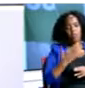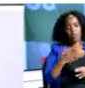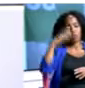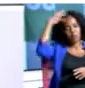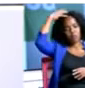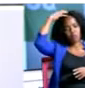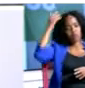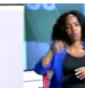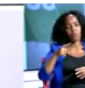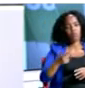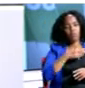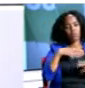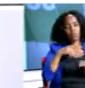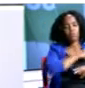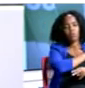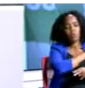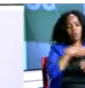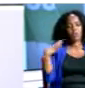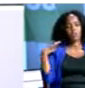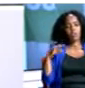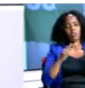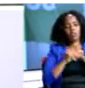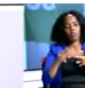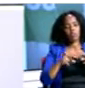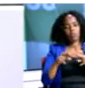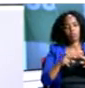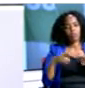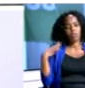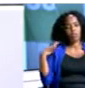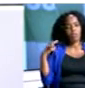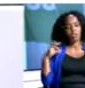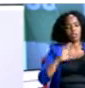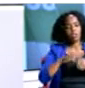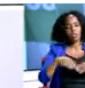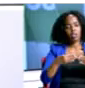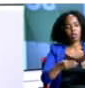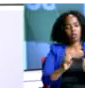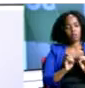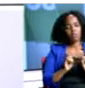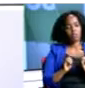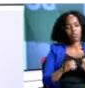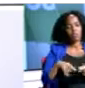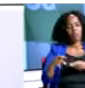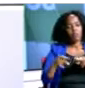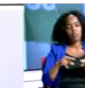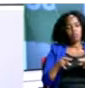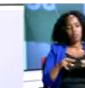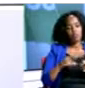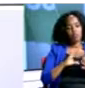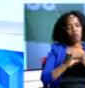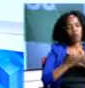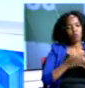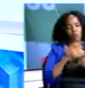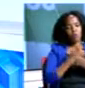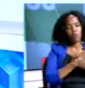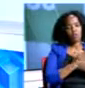mootummaanis ogeessonni fayyaas seektarri hunduu seektara fayyaatiif qofallee kan kennamu miti dhimmi kun. Seektarri hunduu seektarri